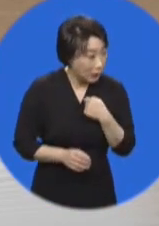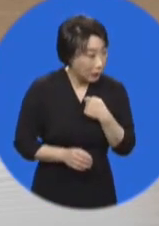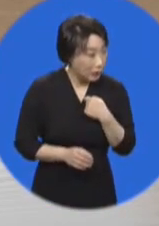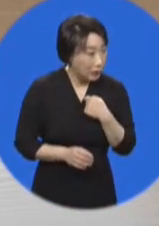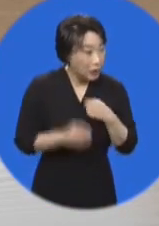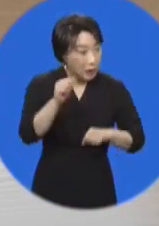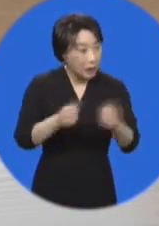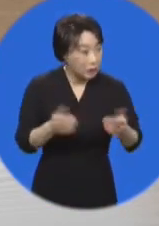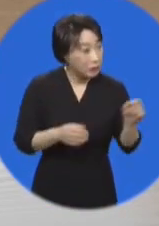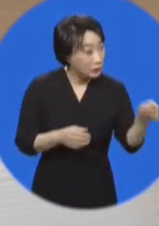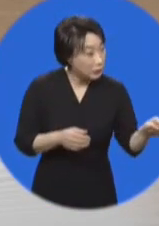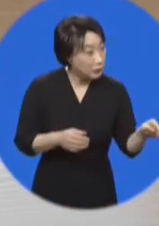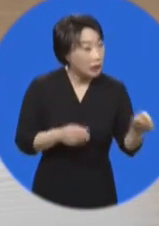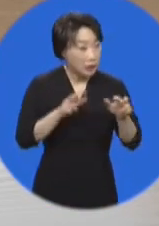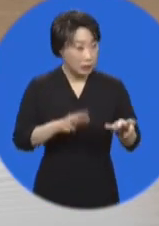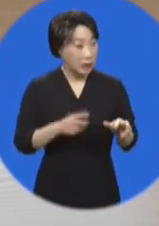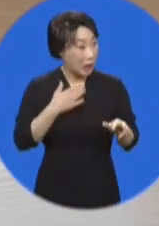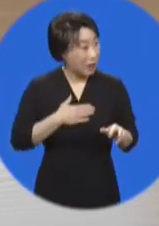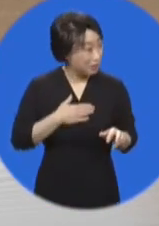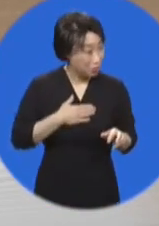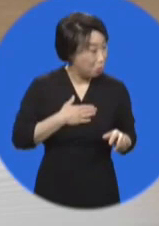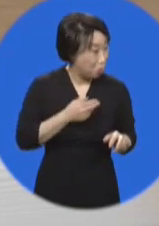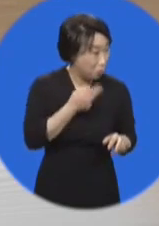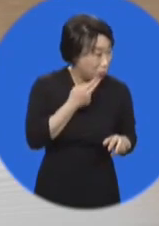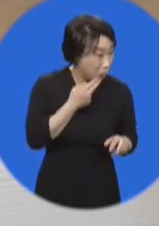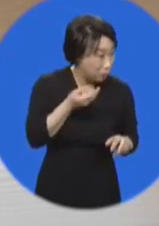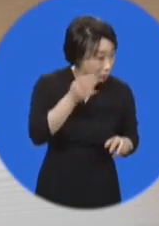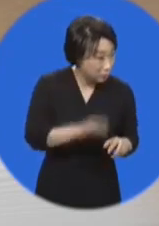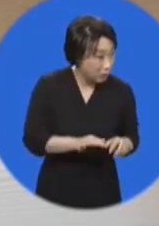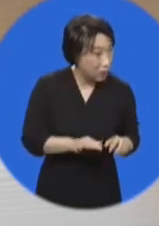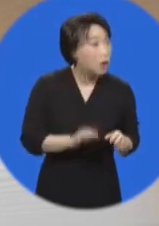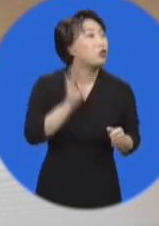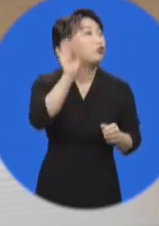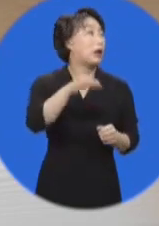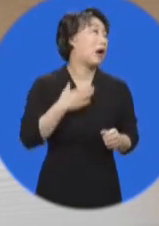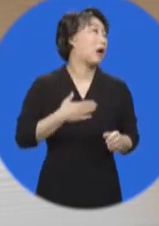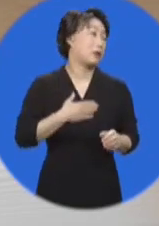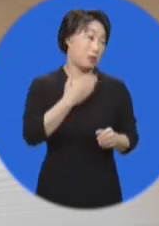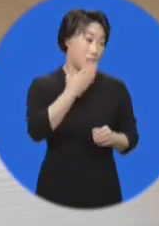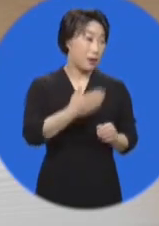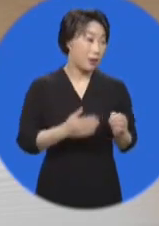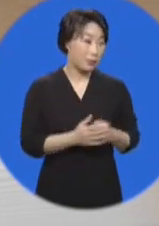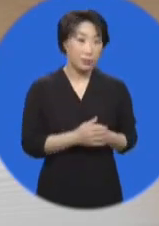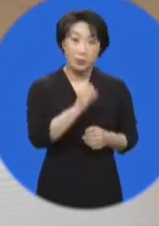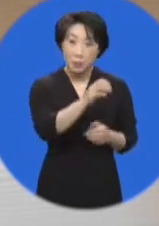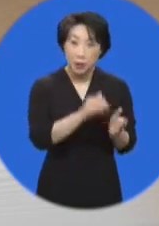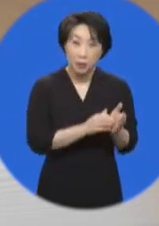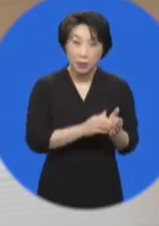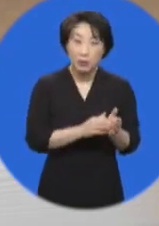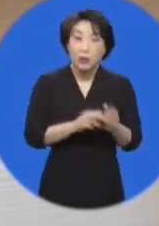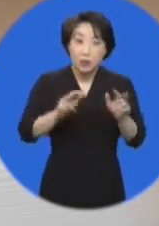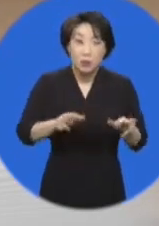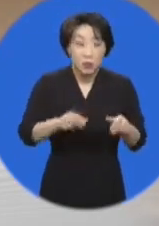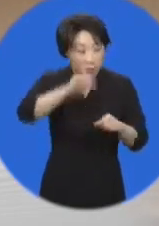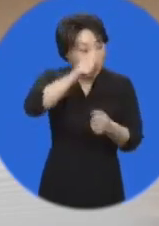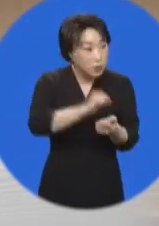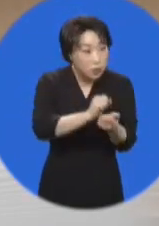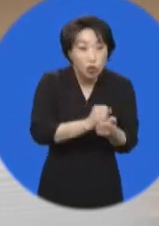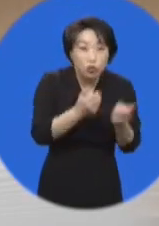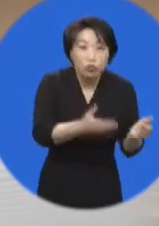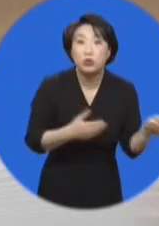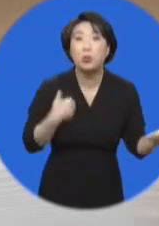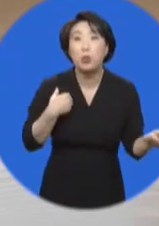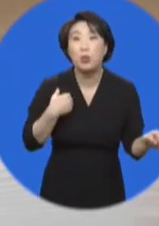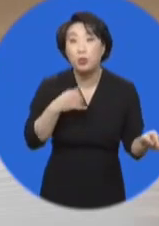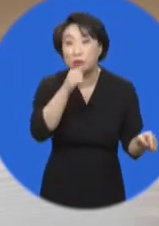나야 하는 것은 네가 이제는 알지 못하나 후에는 알리라 지금은 왜 발을 씻어주는